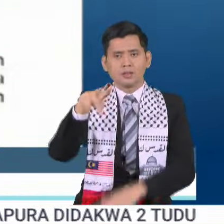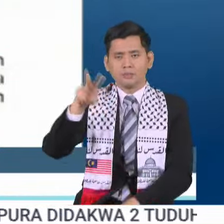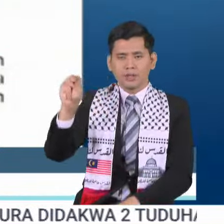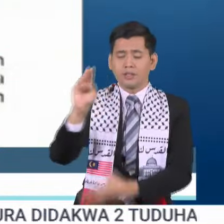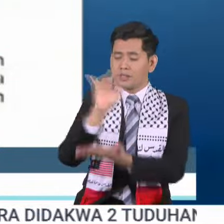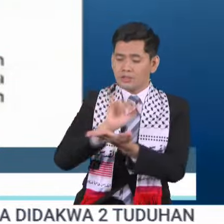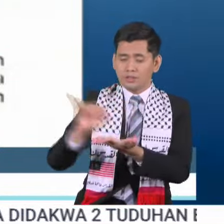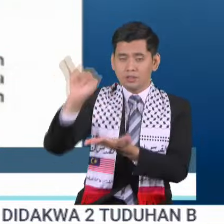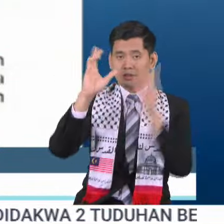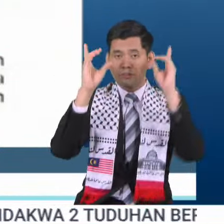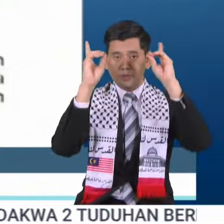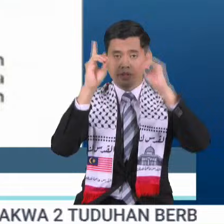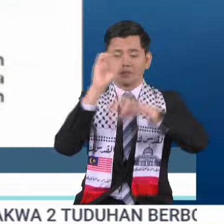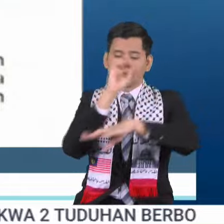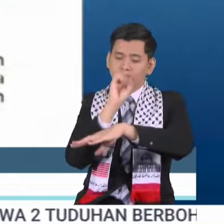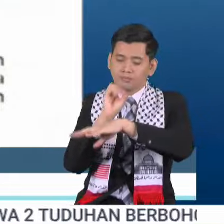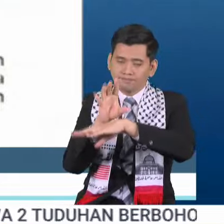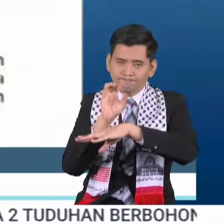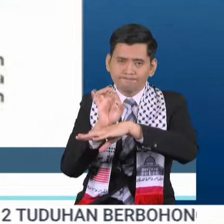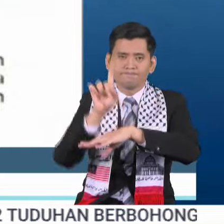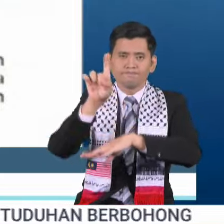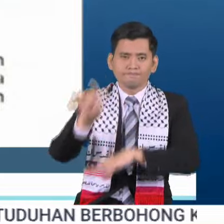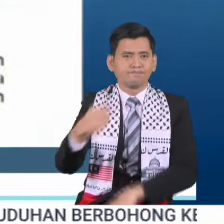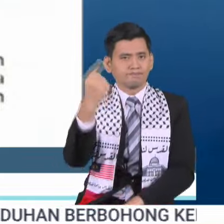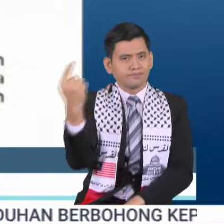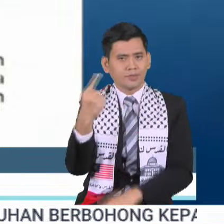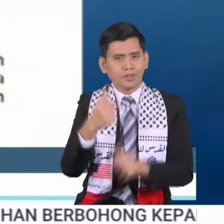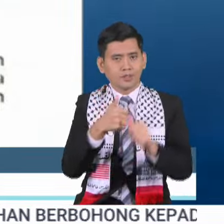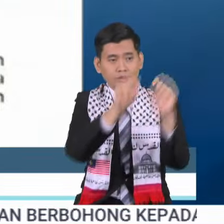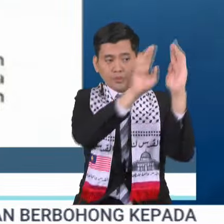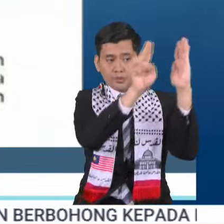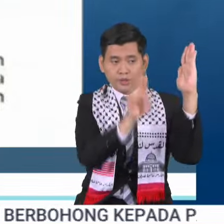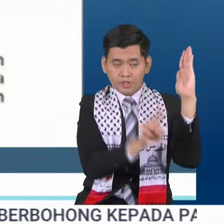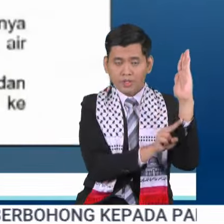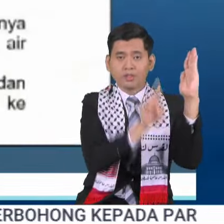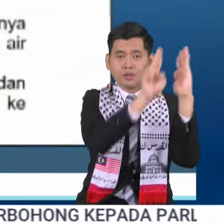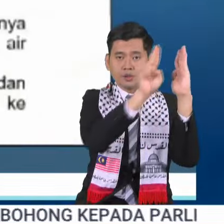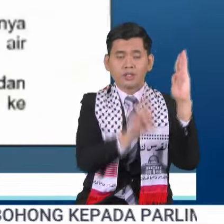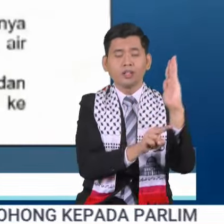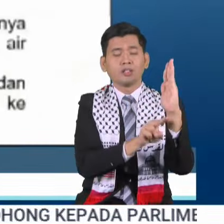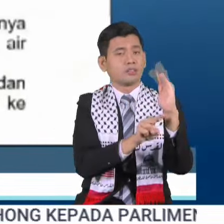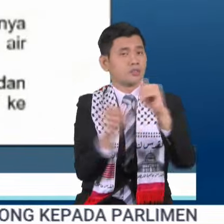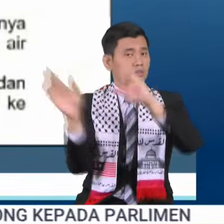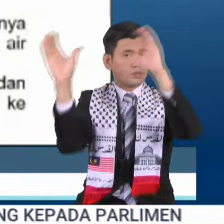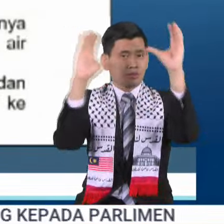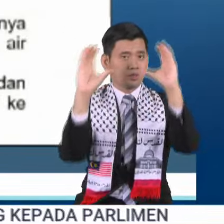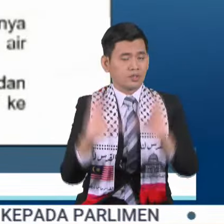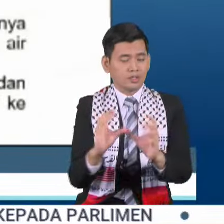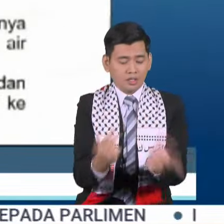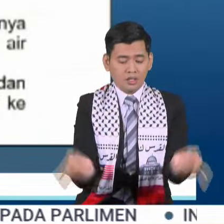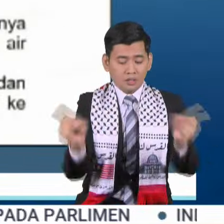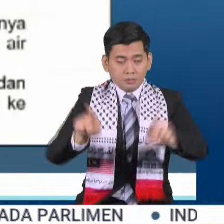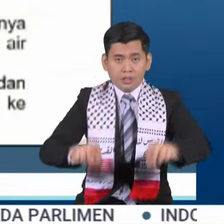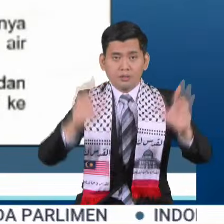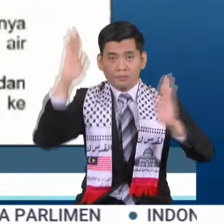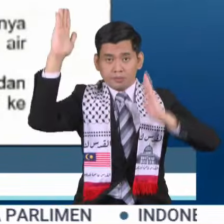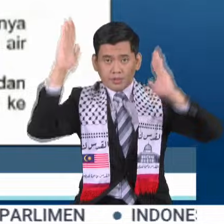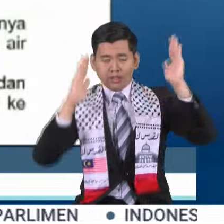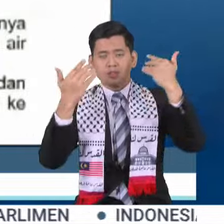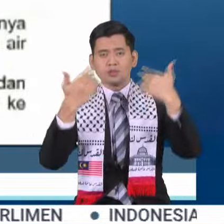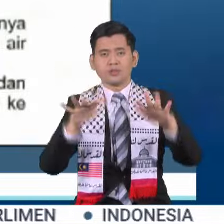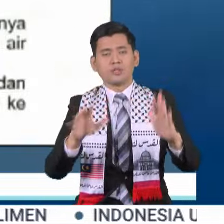pendidikan juga dinasihat agar sentiasa mengikuti garis panduan berkaitan fenomena cuaca negara yang telah